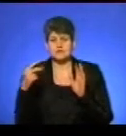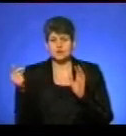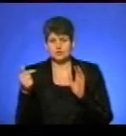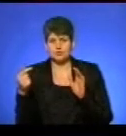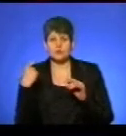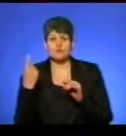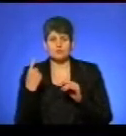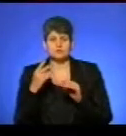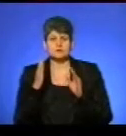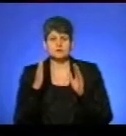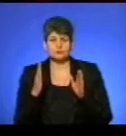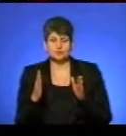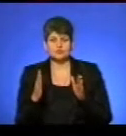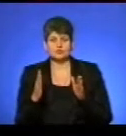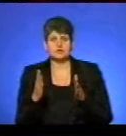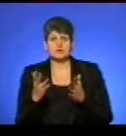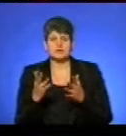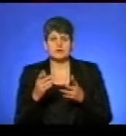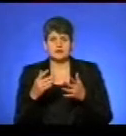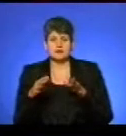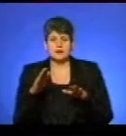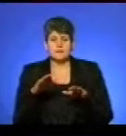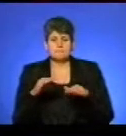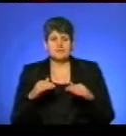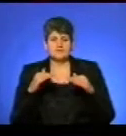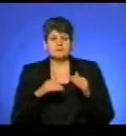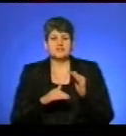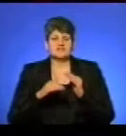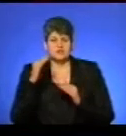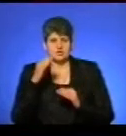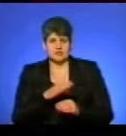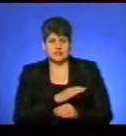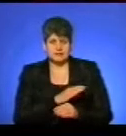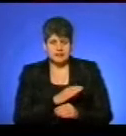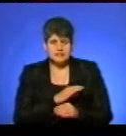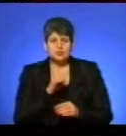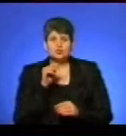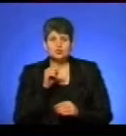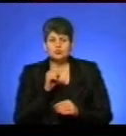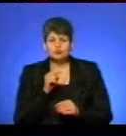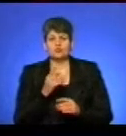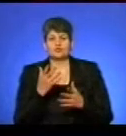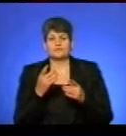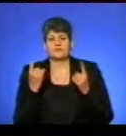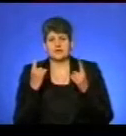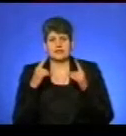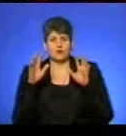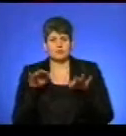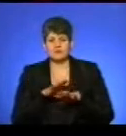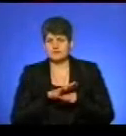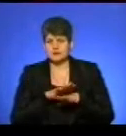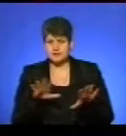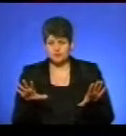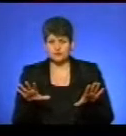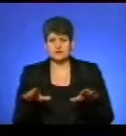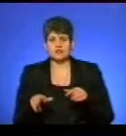область буде у розмитому барижному полі підвищеного атмосферного тиску, тому істотних опадів ми не очікуємо. На дорогах